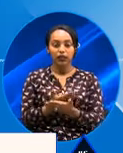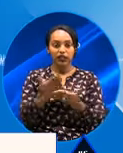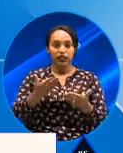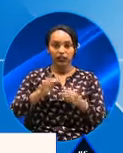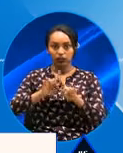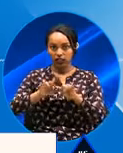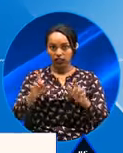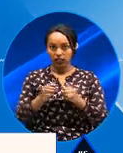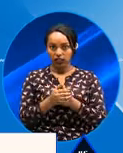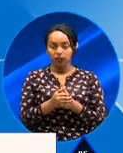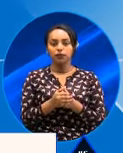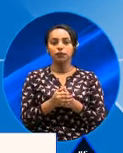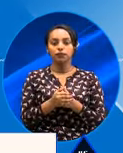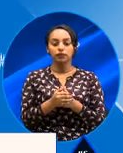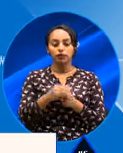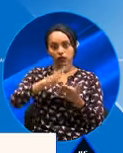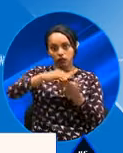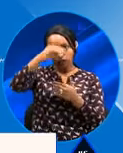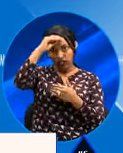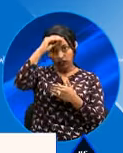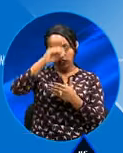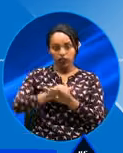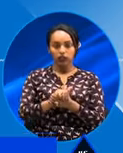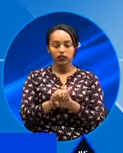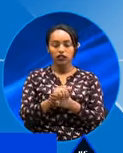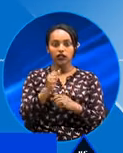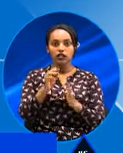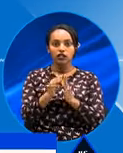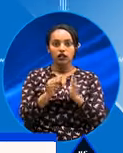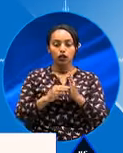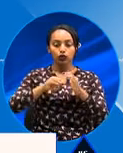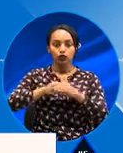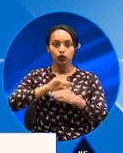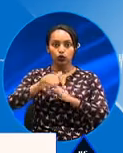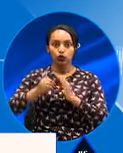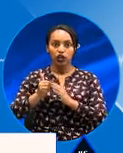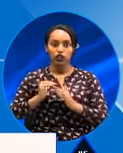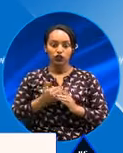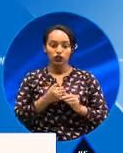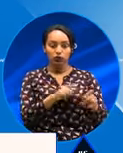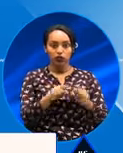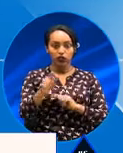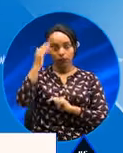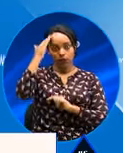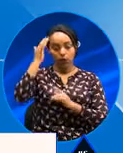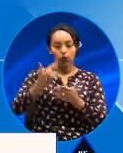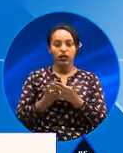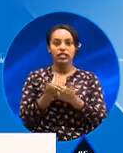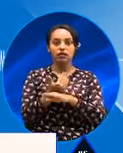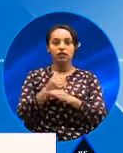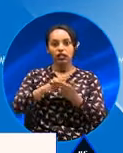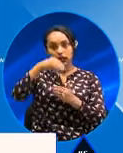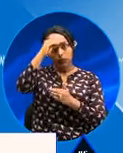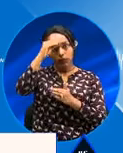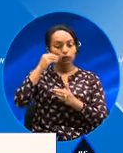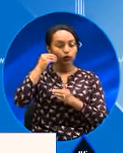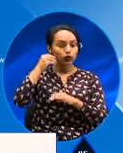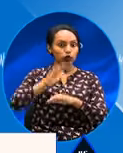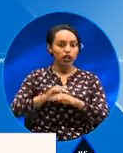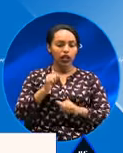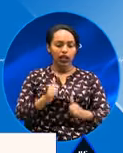እንግዲህ በተለይ በትምህርት ስርዓት ውስጥ ሁላችንም እንደምናውቀው እንግዲህ ከዚህ ቀደም በትምህርት ቤቶች